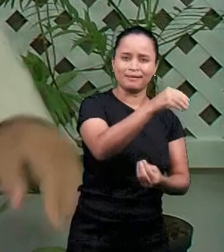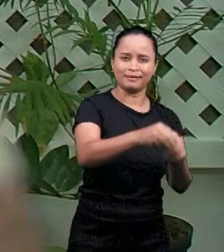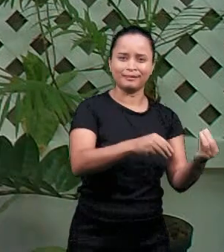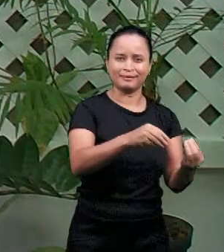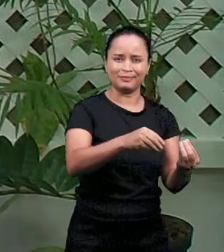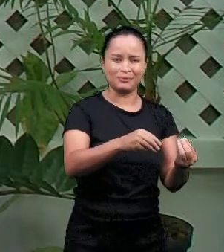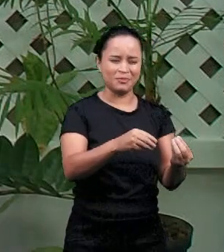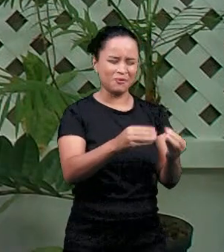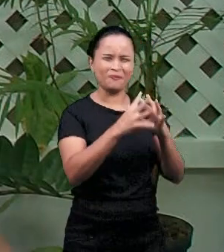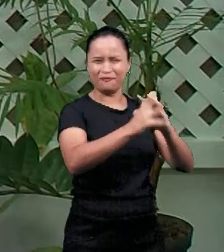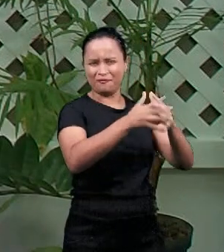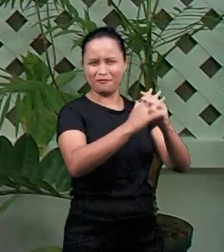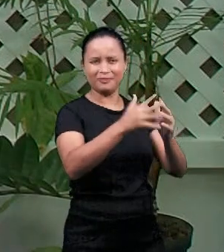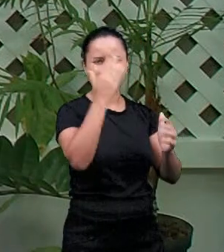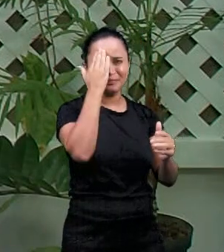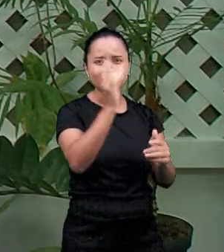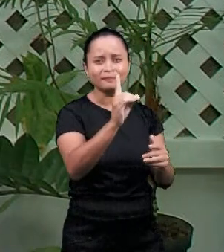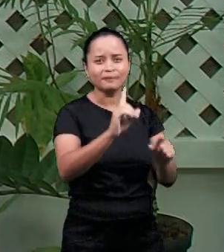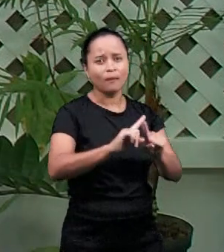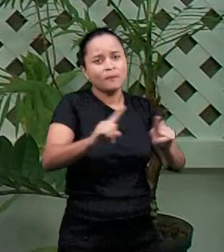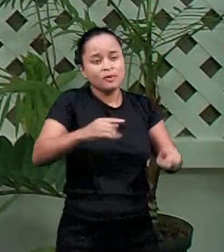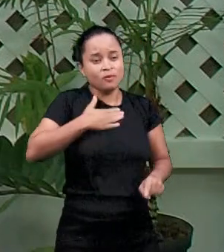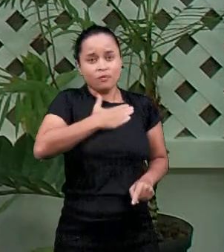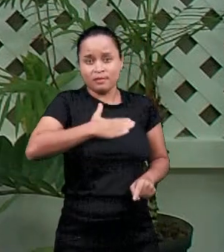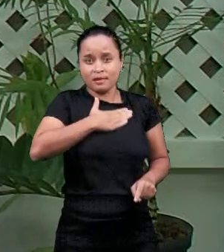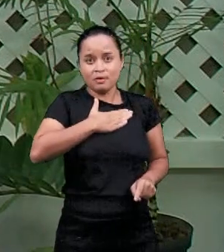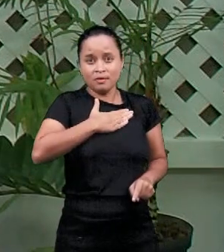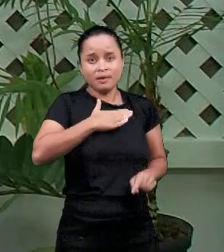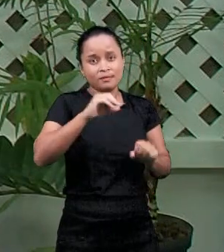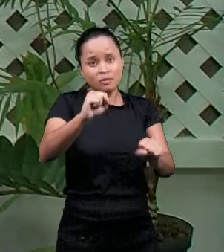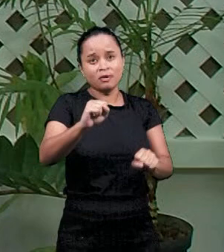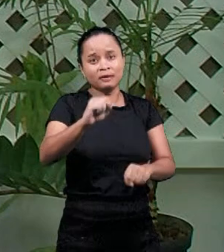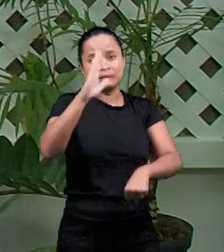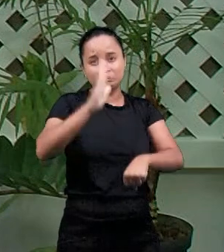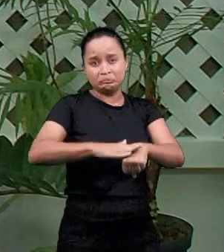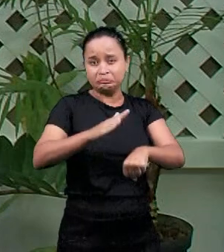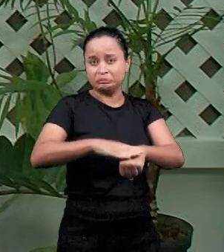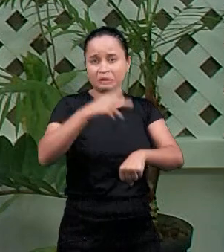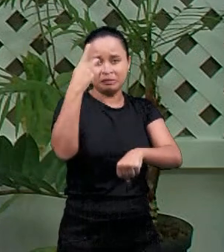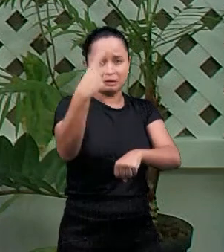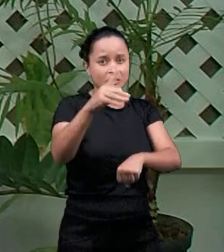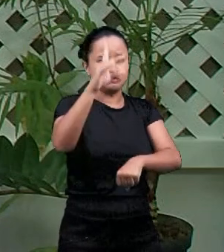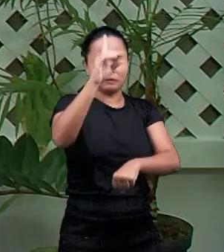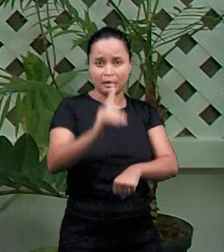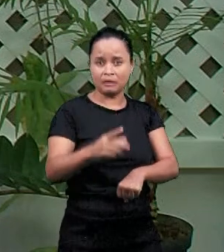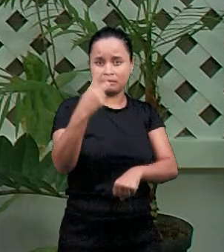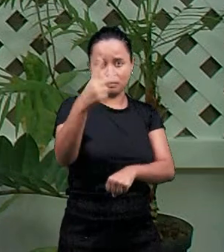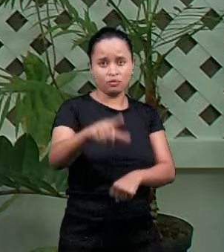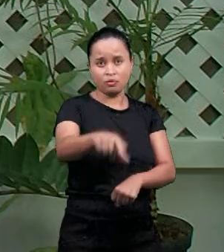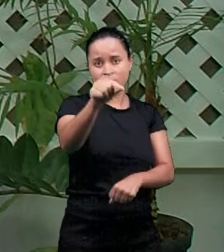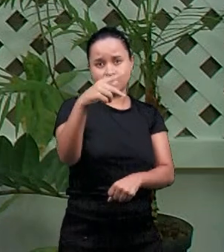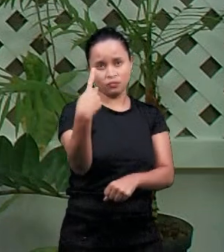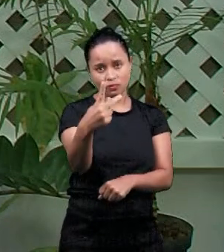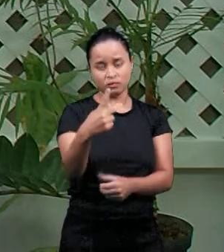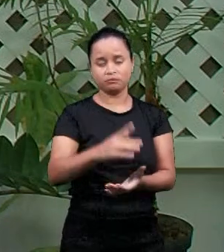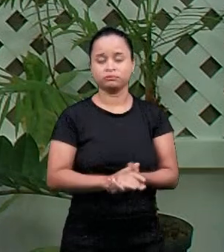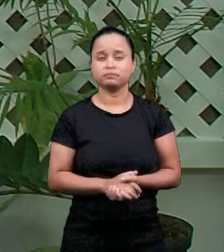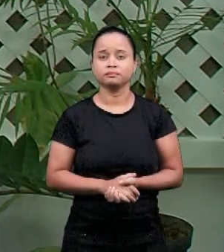bien. Chacun a le droit de choisir ce qu'il veut. Nous allons maintenant à la troisième